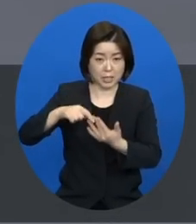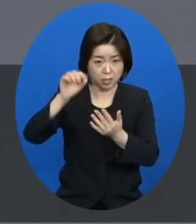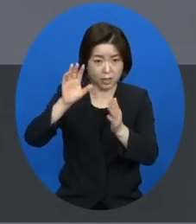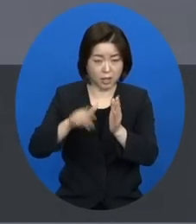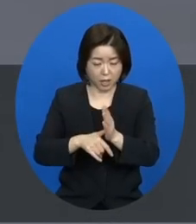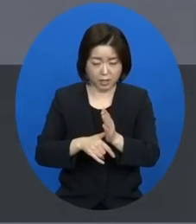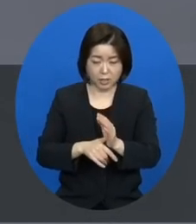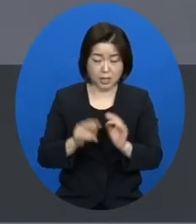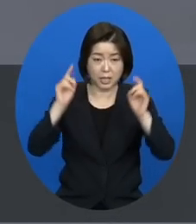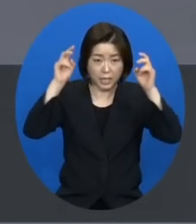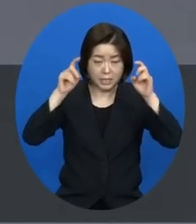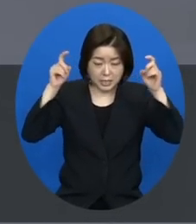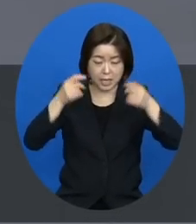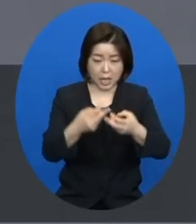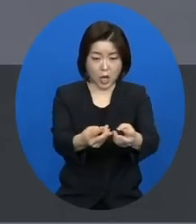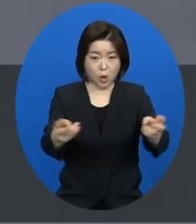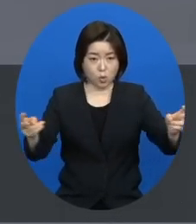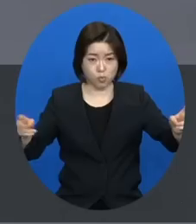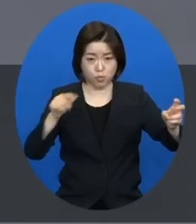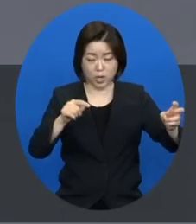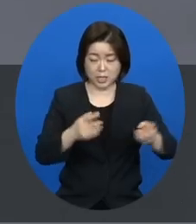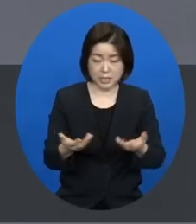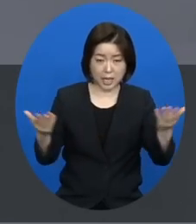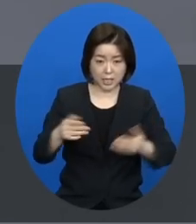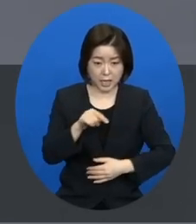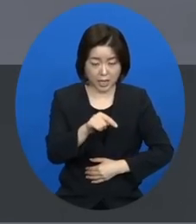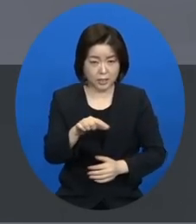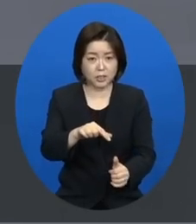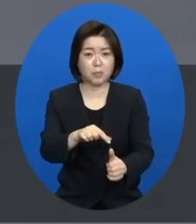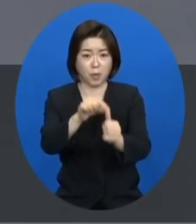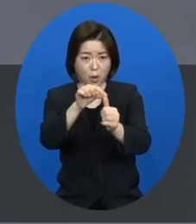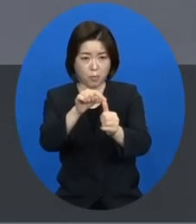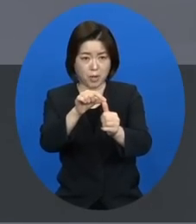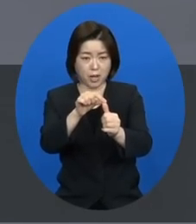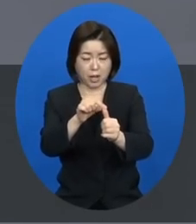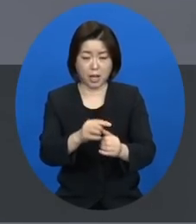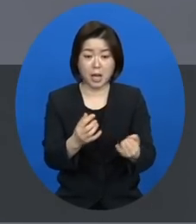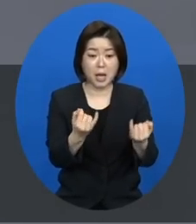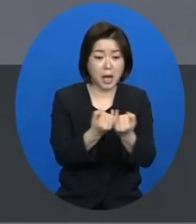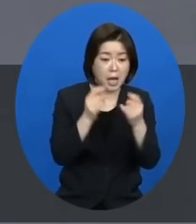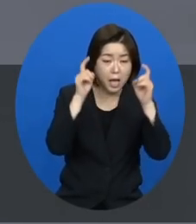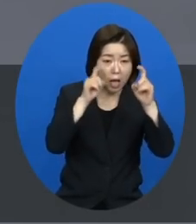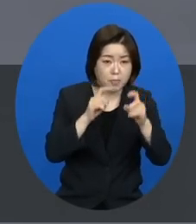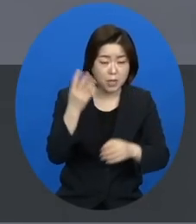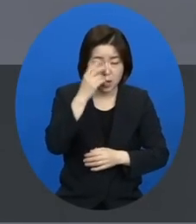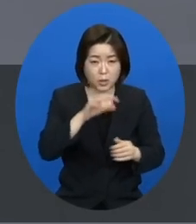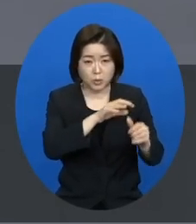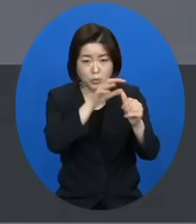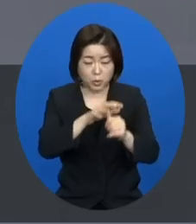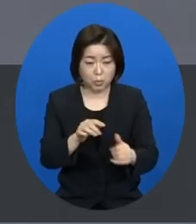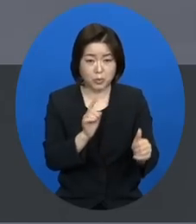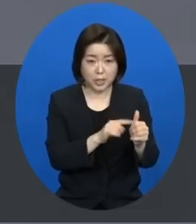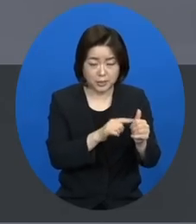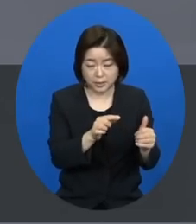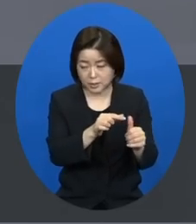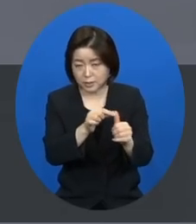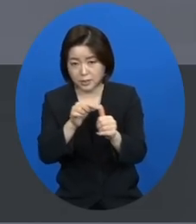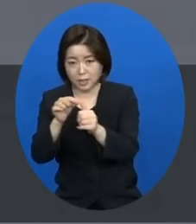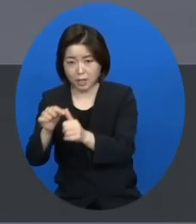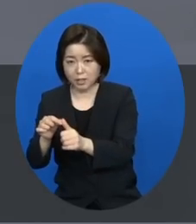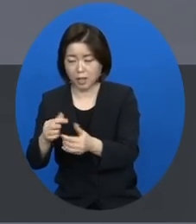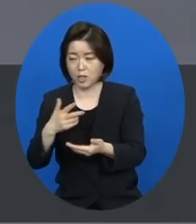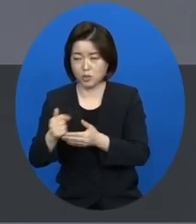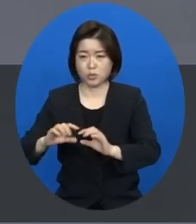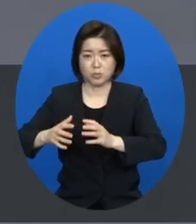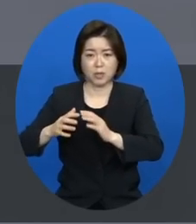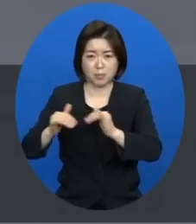양의 우리에서 일하는 그를 뽑으셨다. 암양을 돌보던 그를 데려다가 주님의 백성 야곱과 주님의